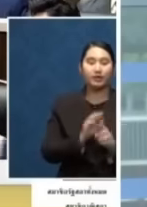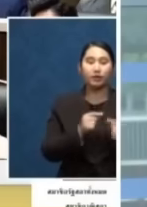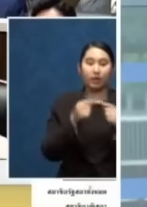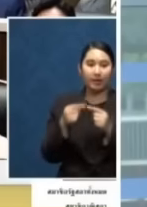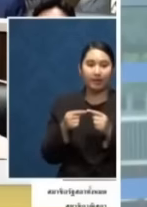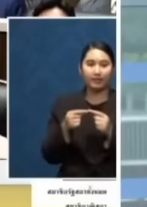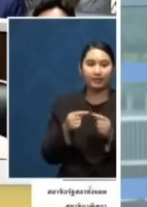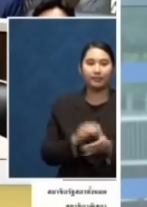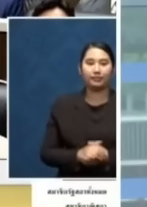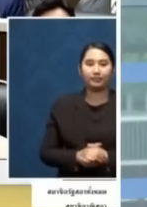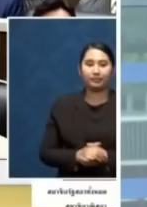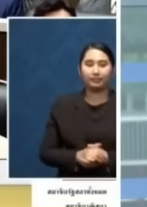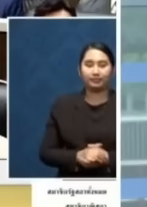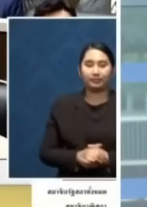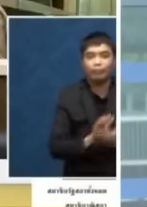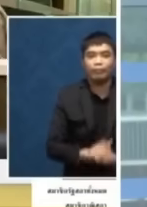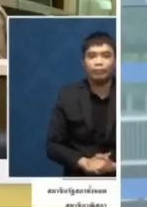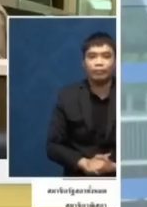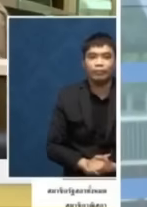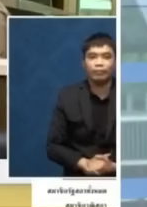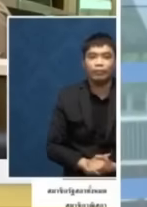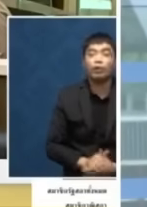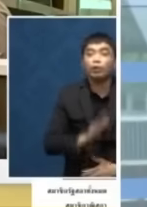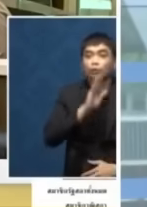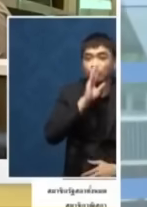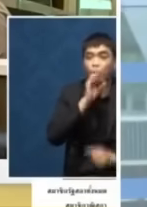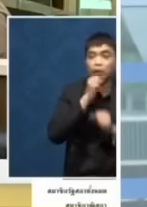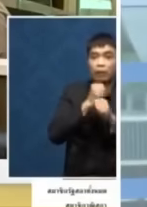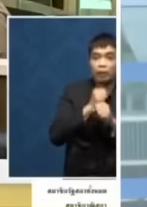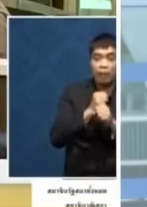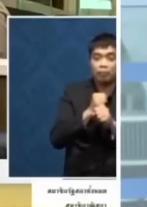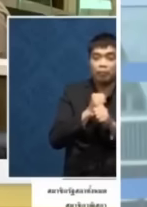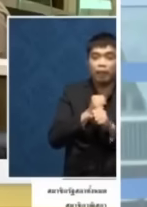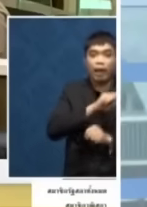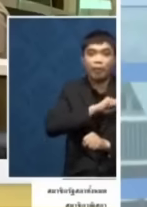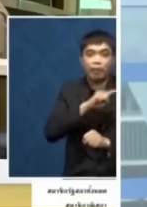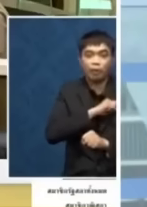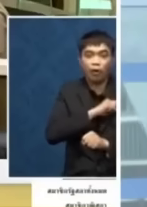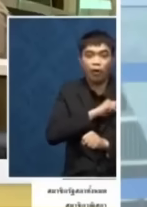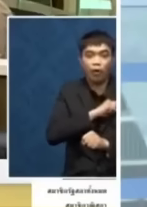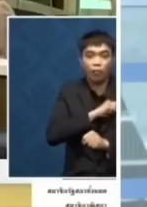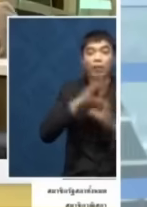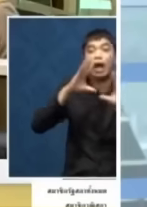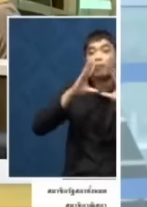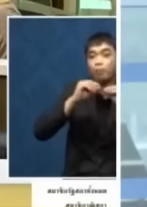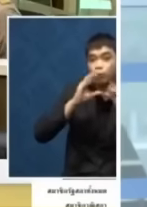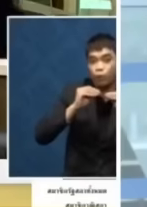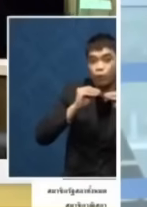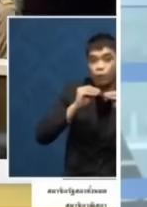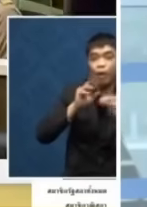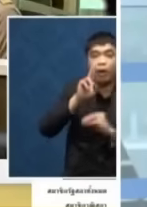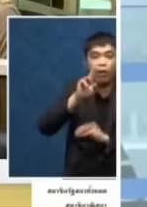สนับสนุนพรรคที่ชนะการเลือกตั้งได้อันดับ1เน้นนะคุณถากรเน้นอันดับ1ฮะคือบอกต่อให้ไม่ใช่คุณพิธา